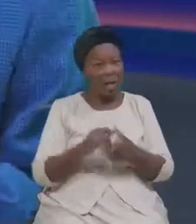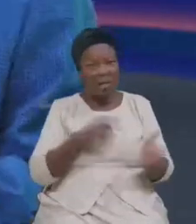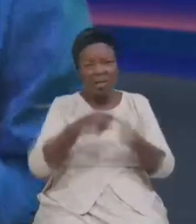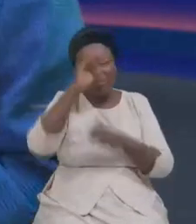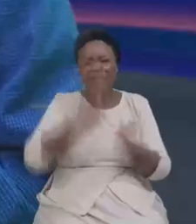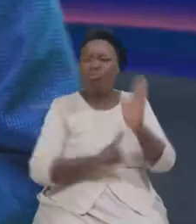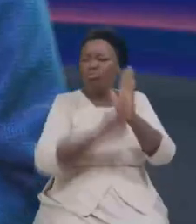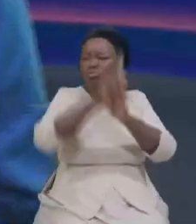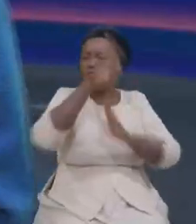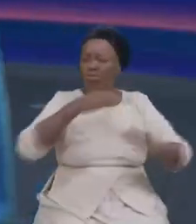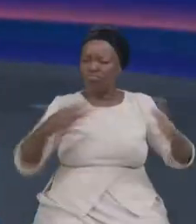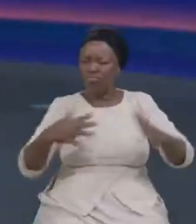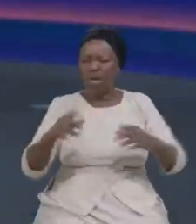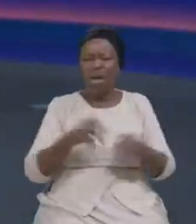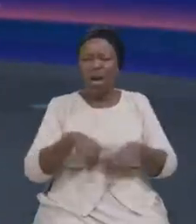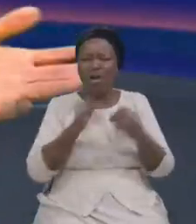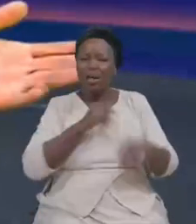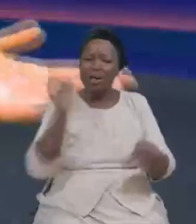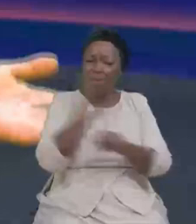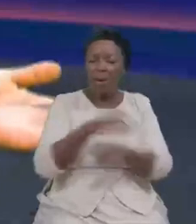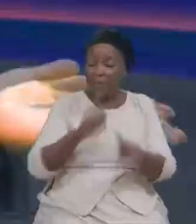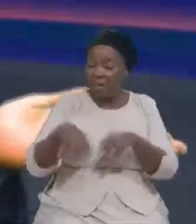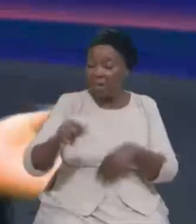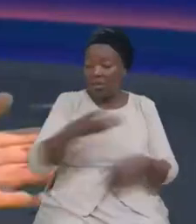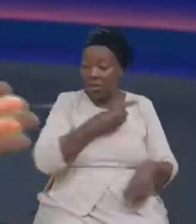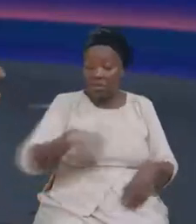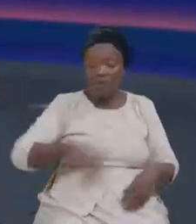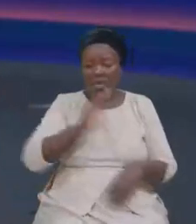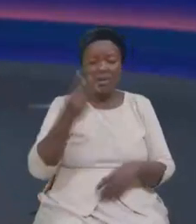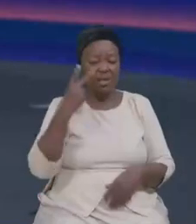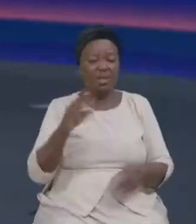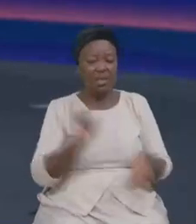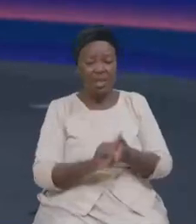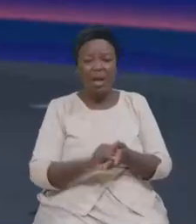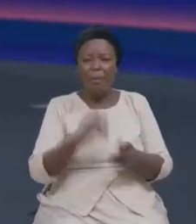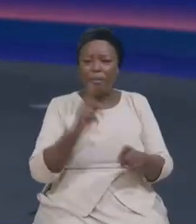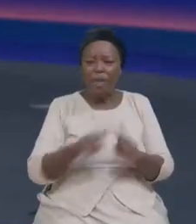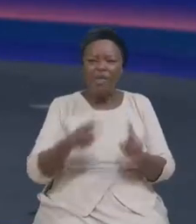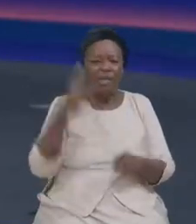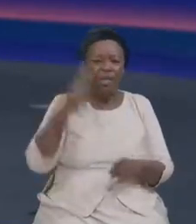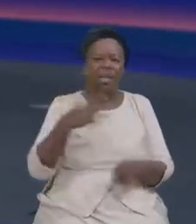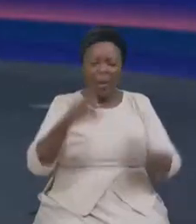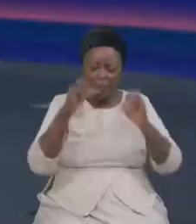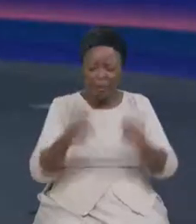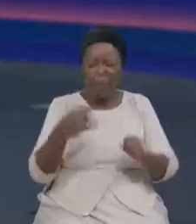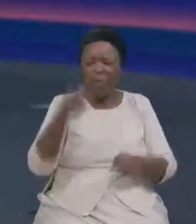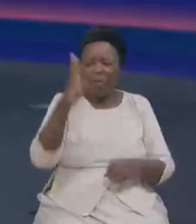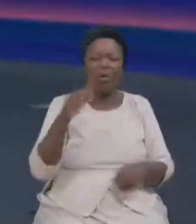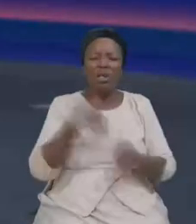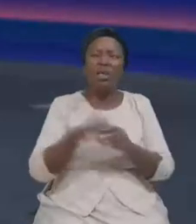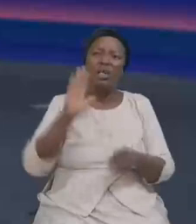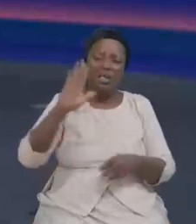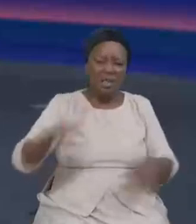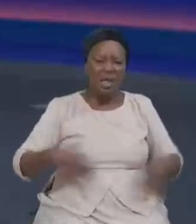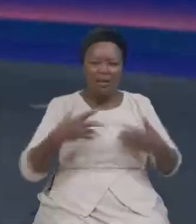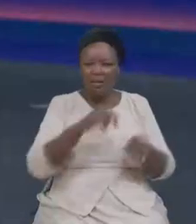a dit autrement. Voici la cible, Goliath. Il est si gros que vous ne pouvez pas le rater. Il savait que le Seigneur